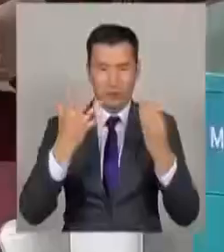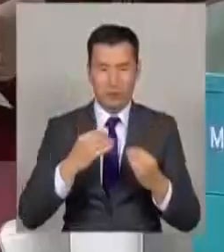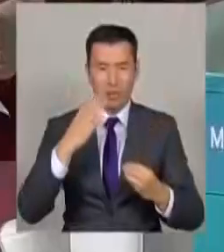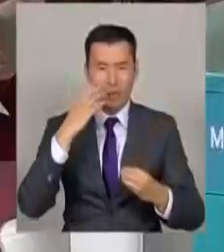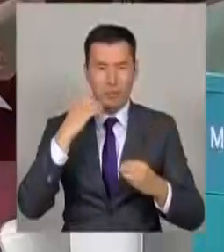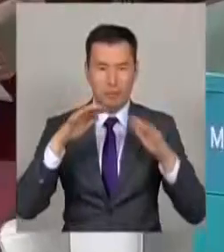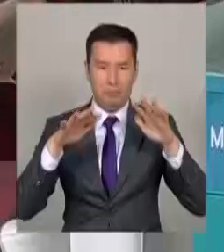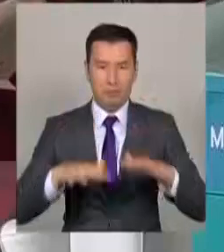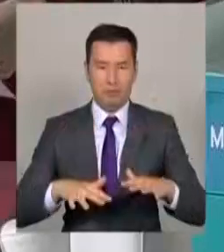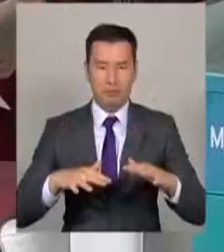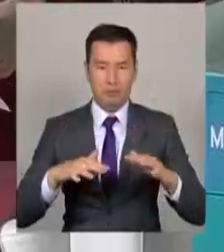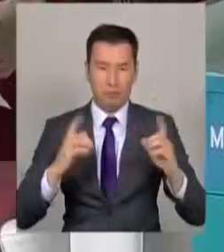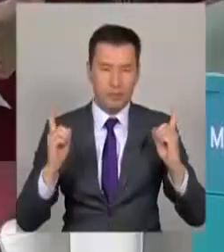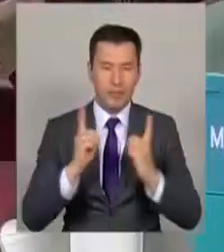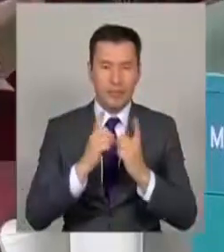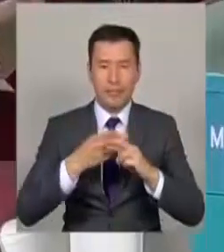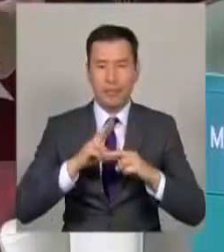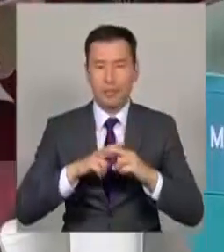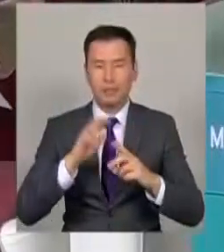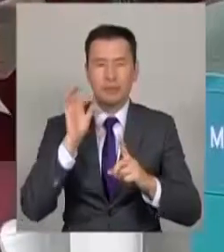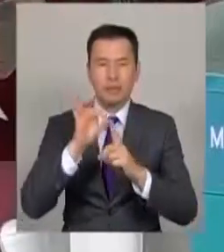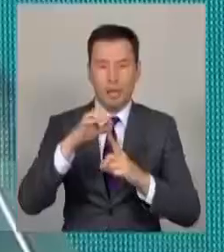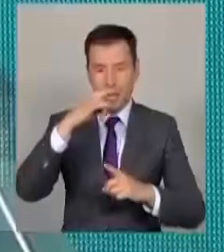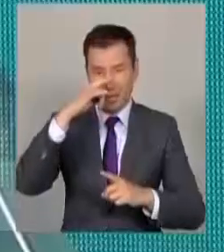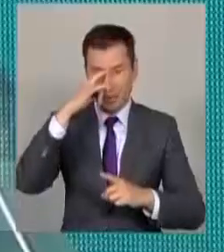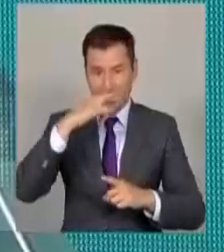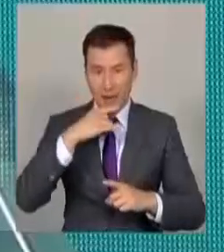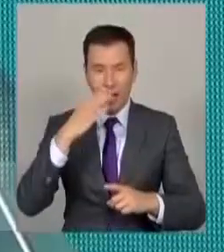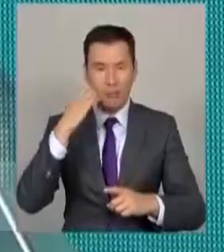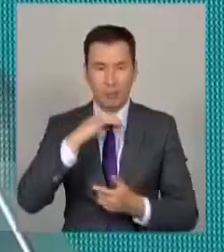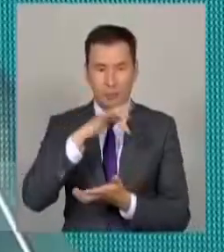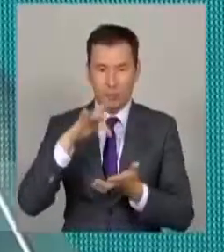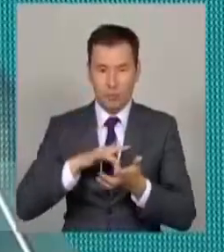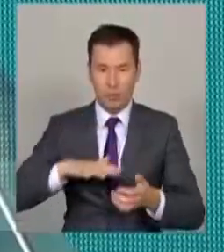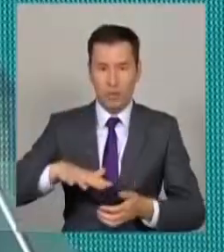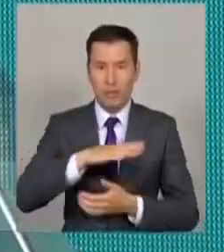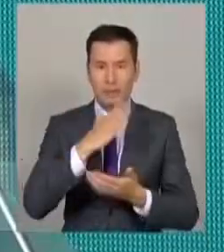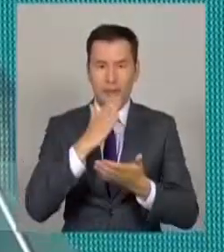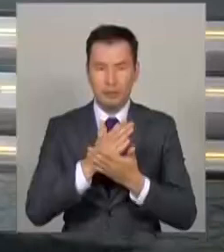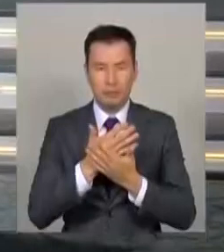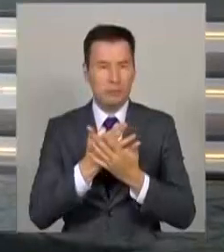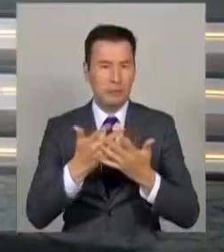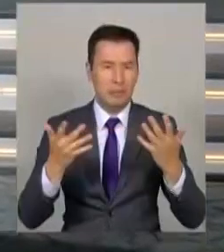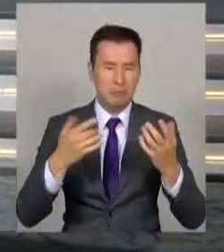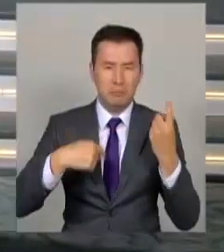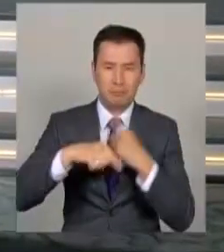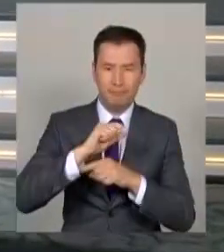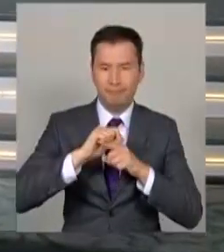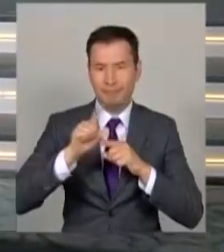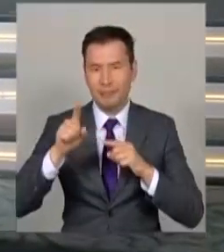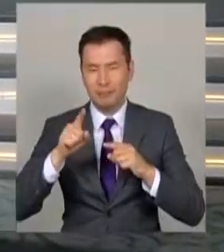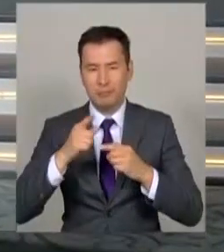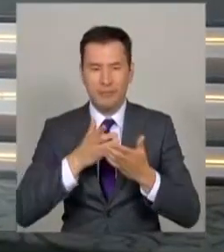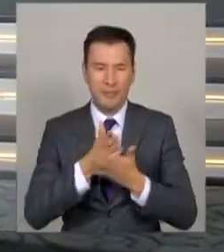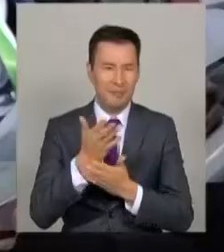қосты. Маңызды іс-шара еліміздің инвестициялық тартымдылығын арттырып, республика экономикасын тұрақты дамытуды көздейді. Бұл мақсатта 40 елден